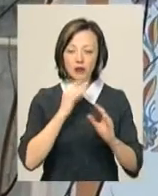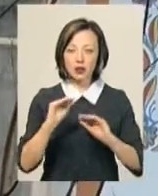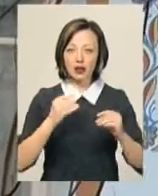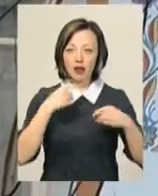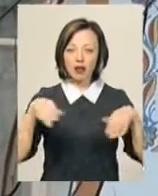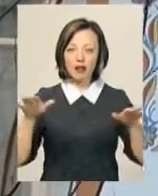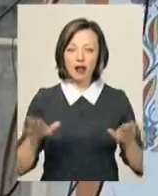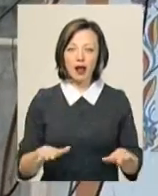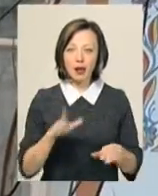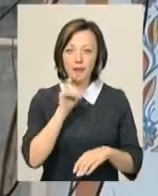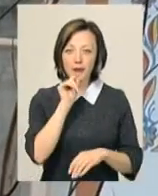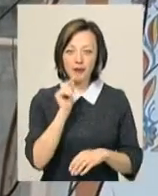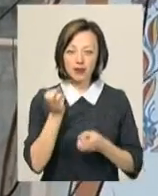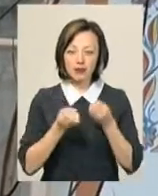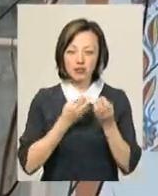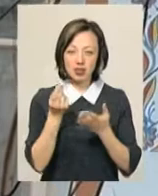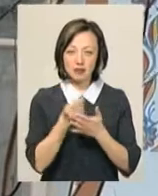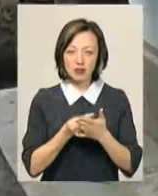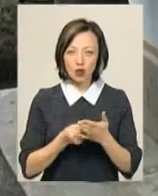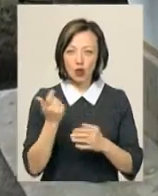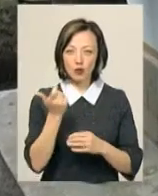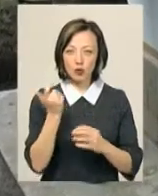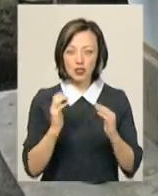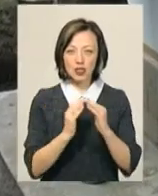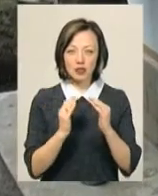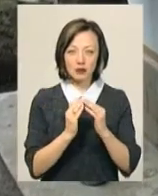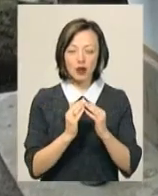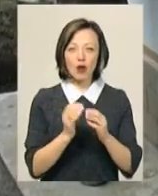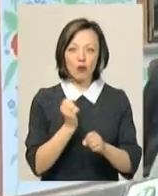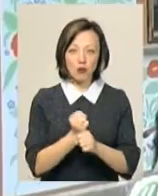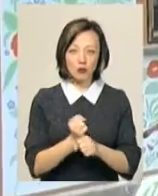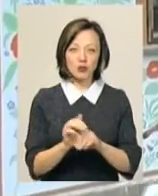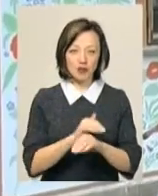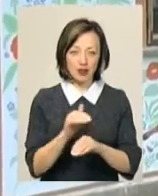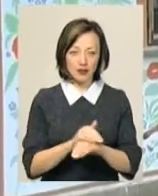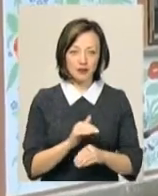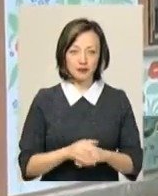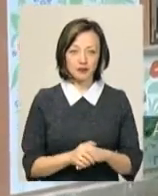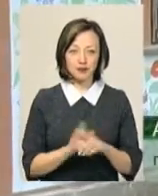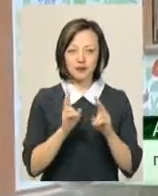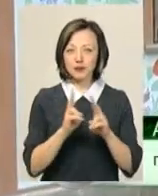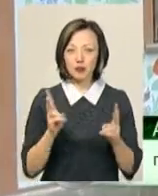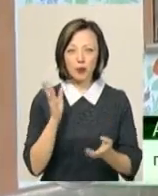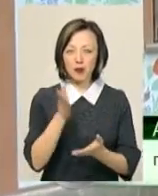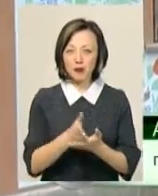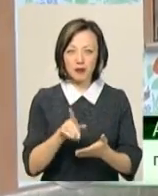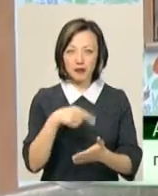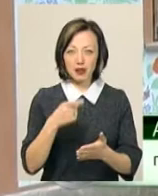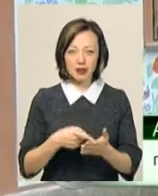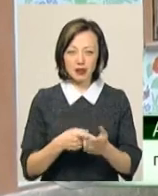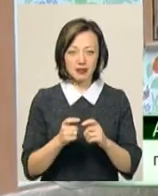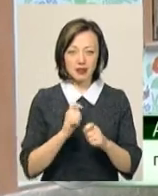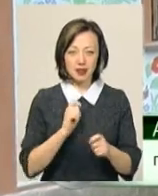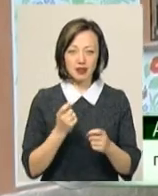лелеки, жартиці, півники, квітчасті візерунки. Господар садиби Анатолій Швець роботу схвалив. Ніхто прямих питань не задає, але я думаю, що люди